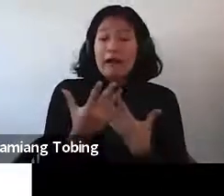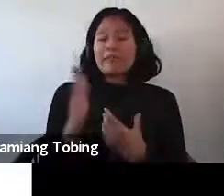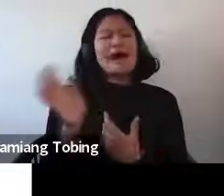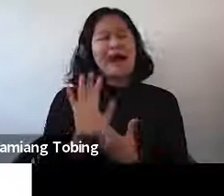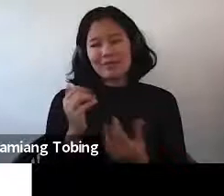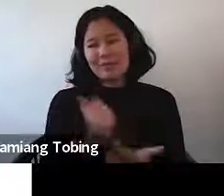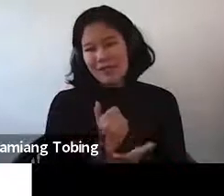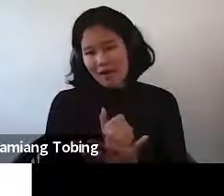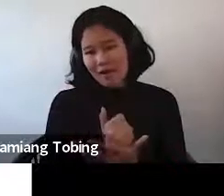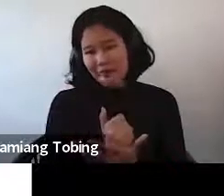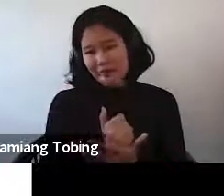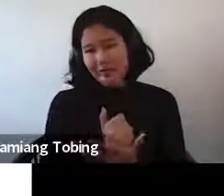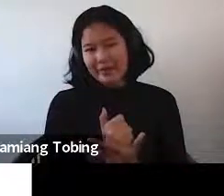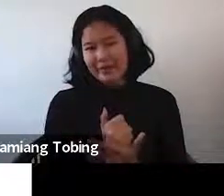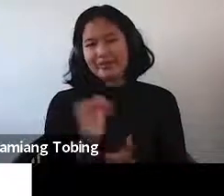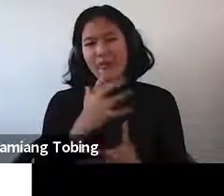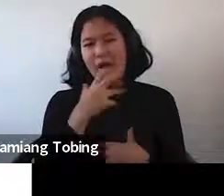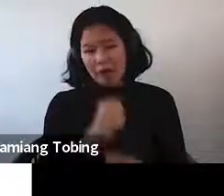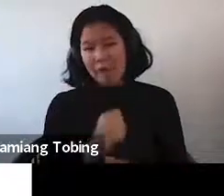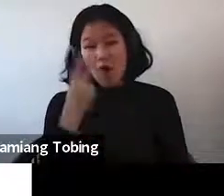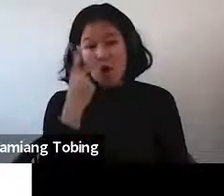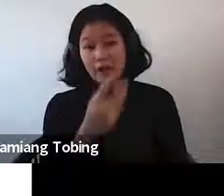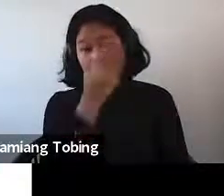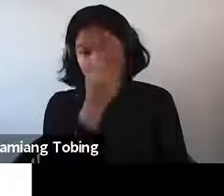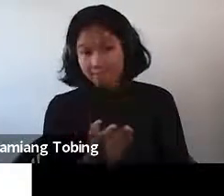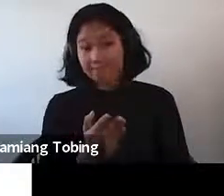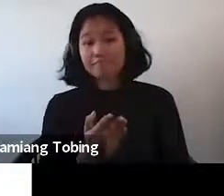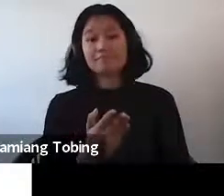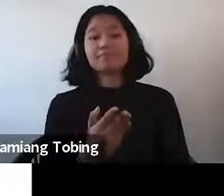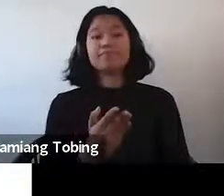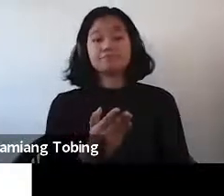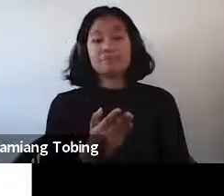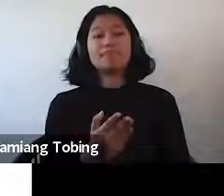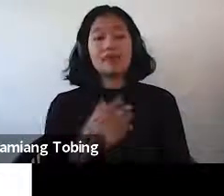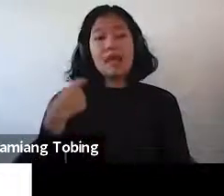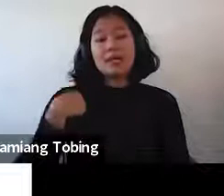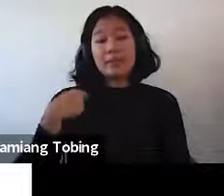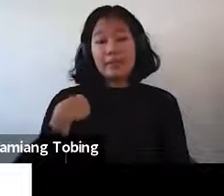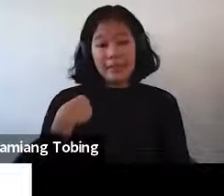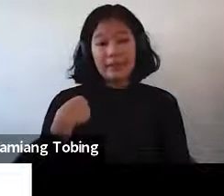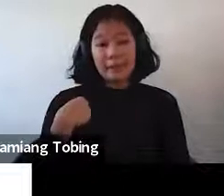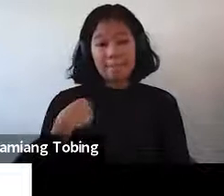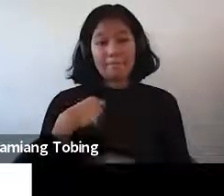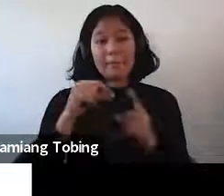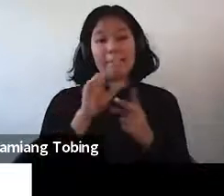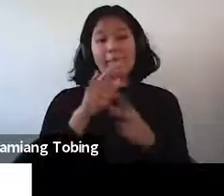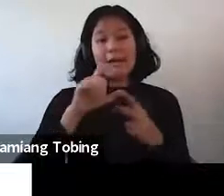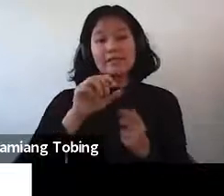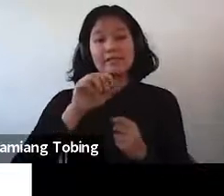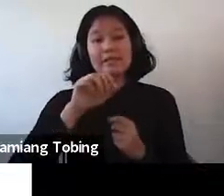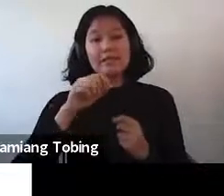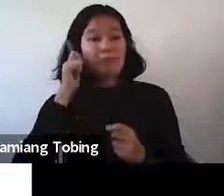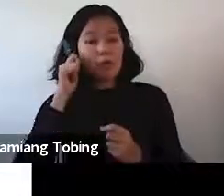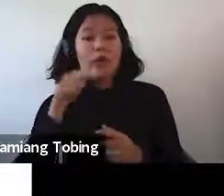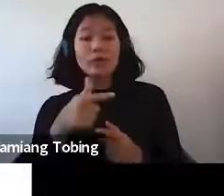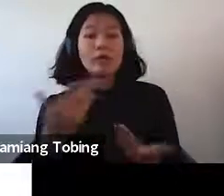yang tidak mengagetkan seperti yang diharapkan. Kalau kita lihat datanya lebih lanjut, kementerian dengan jumlah PNS perempuan yang paling banyak itu